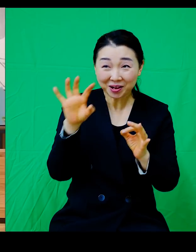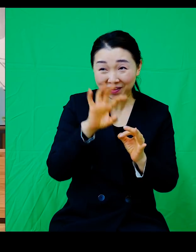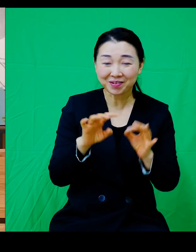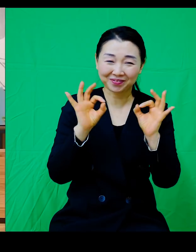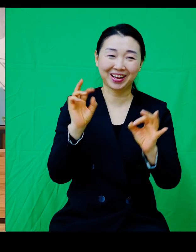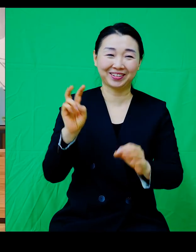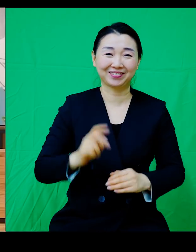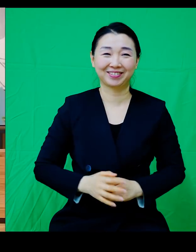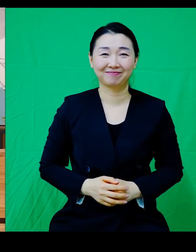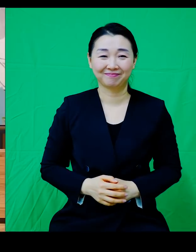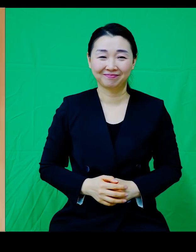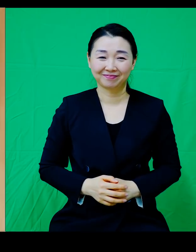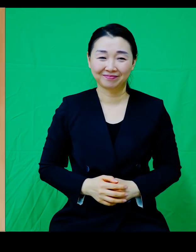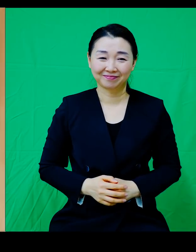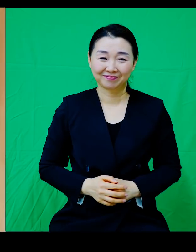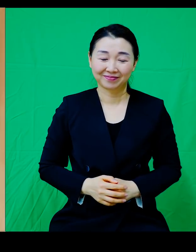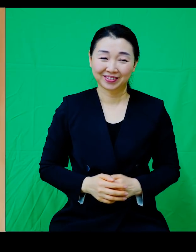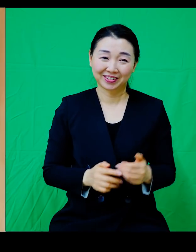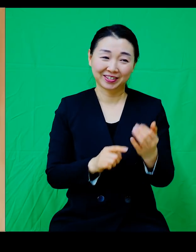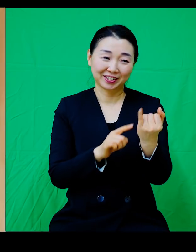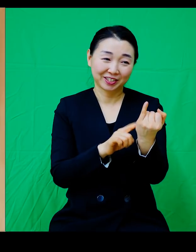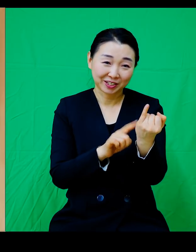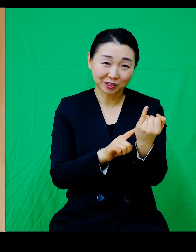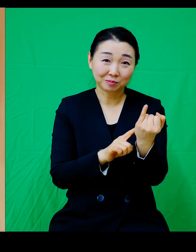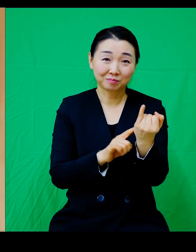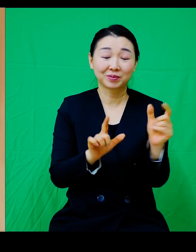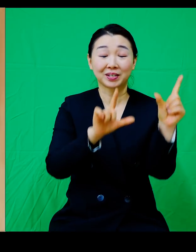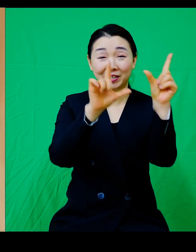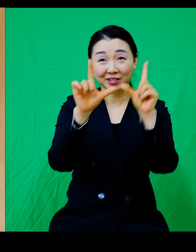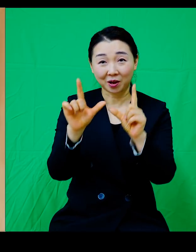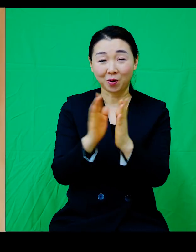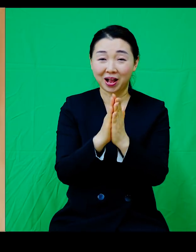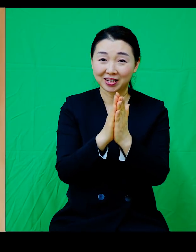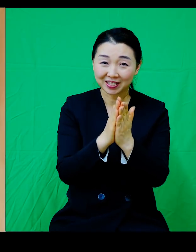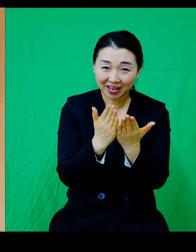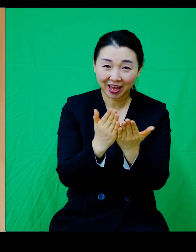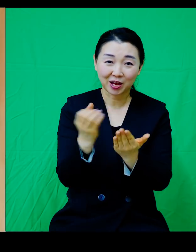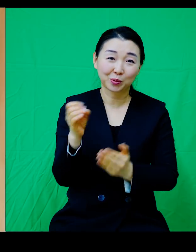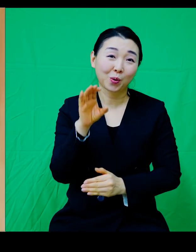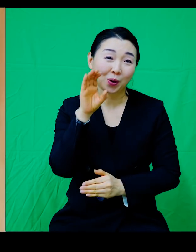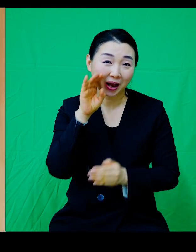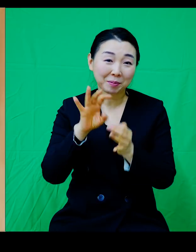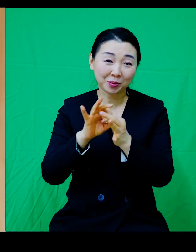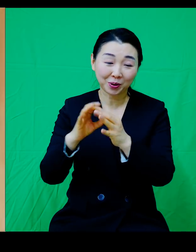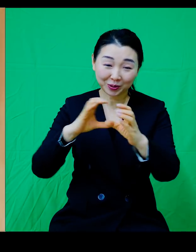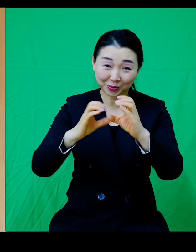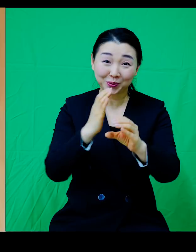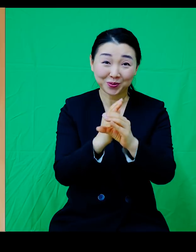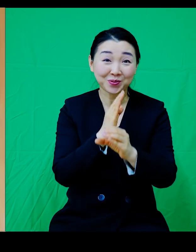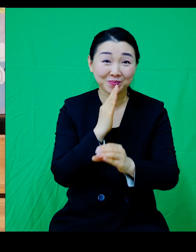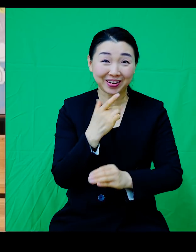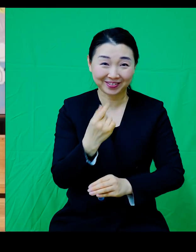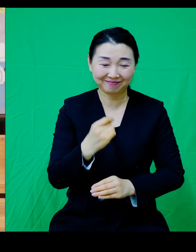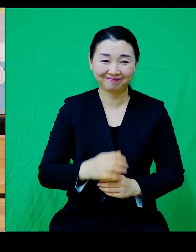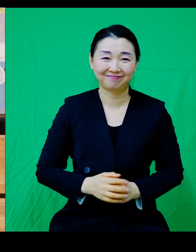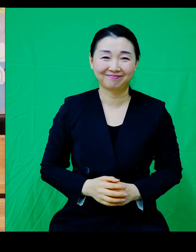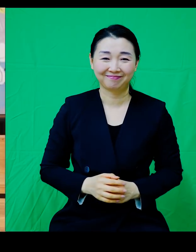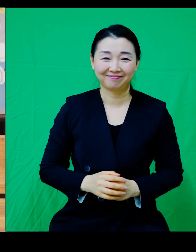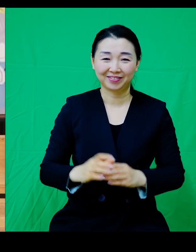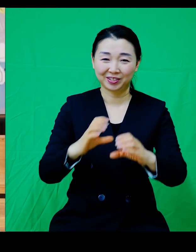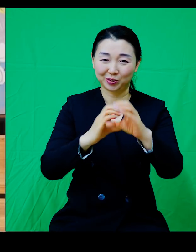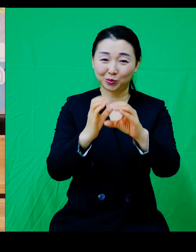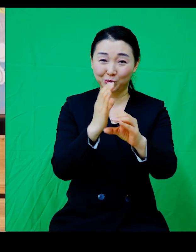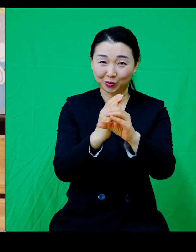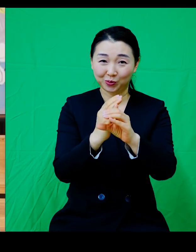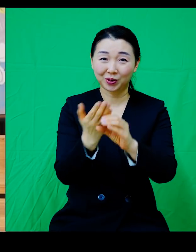두고두고 볼 것 같아요. 예. 작가님은 지금 작가님의 생활을 이제 책이나 블로그를 통해서 계속 많은 분들과 소통을 하고 계시죠. 네네. 하지만